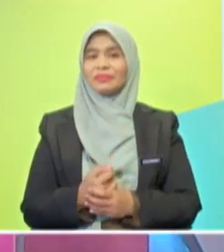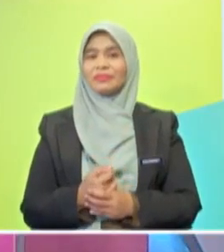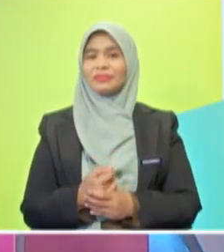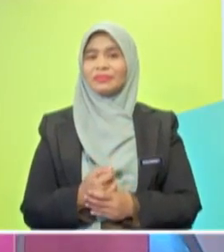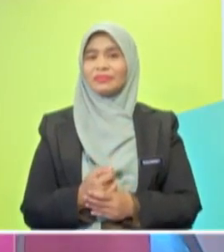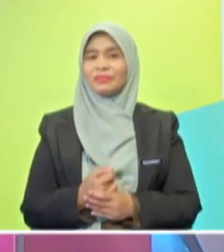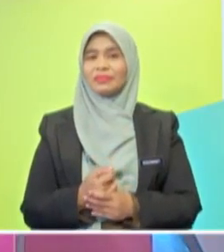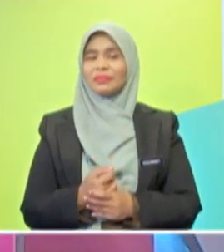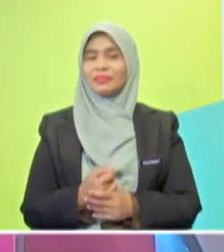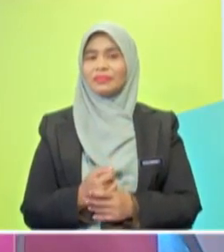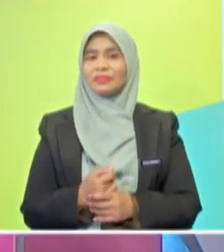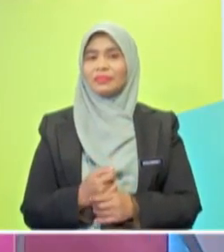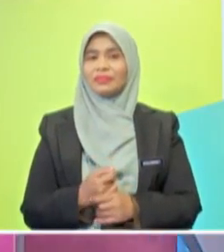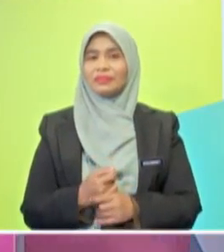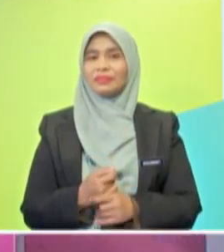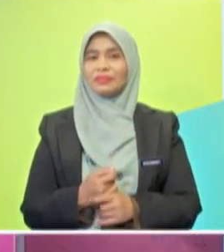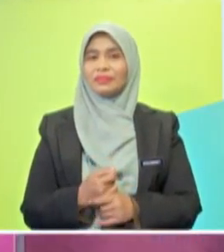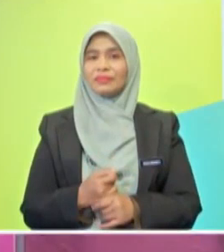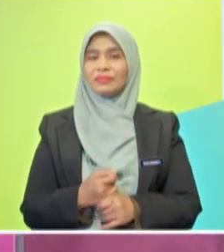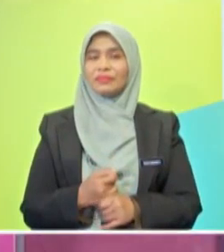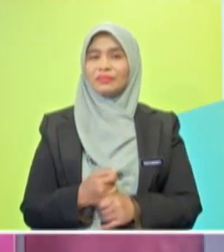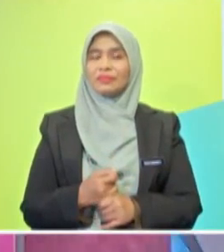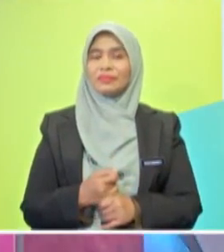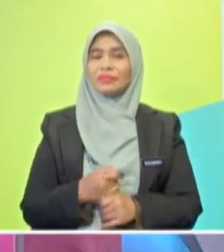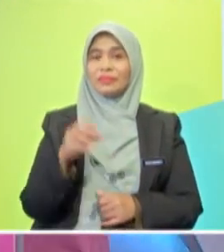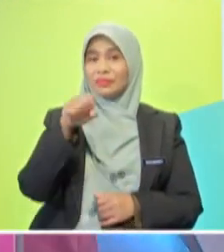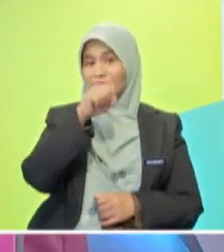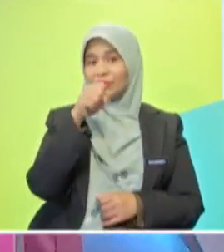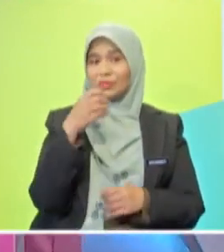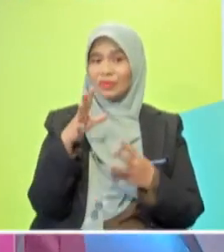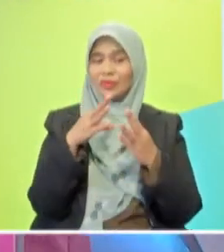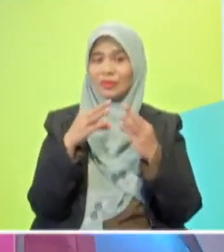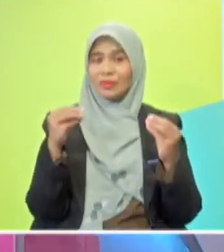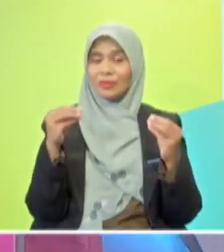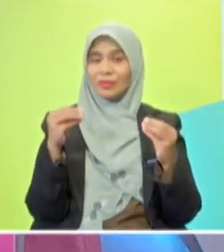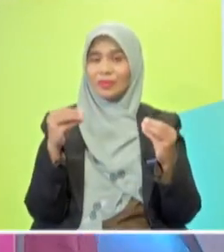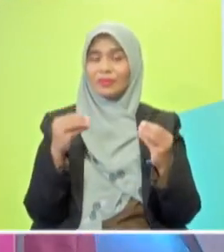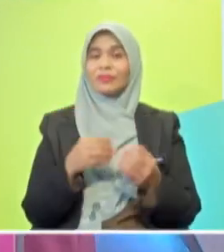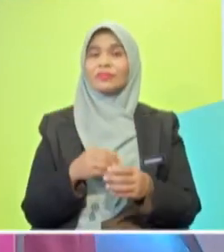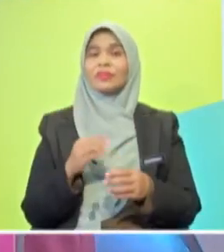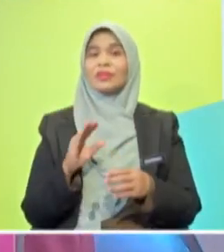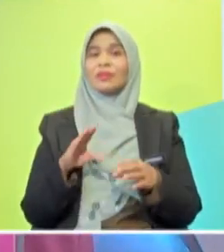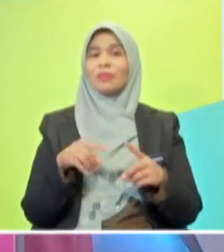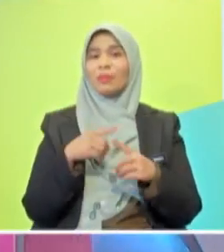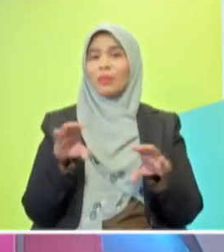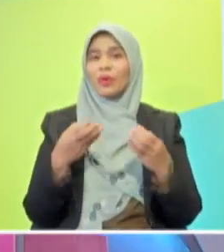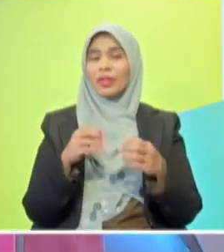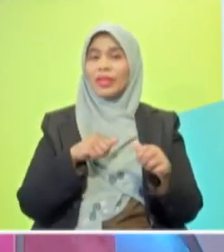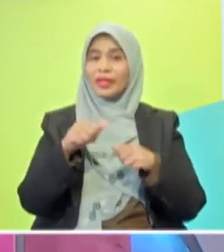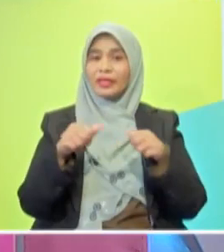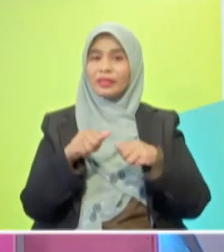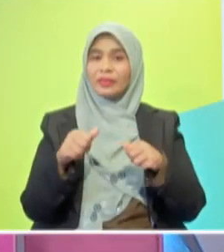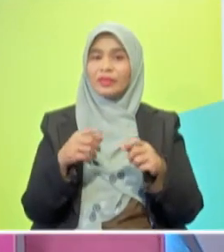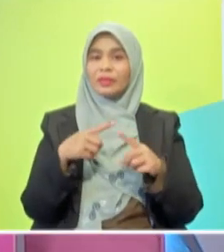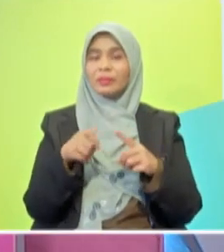Siapa paling tinggi? Okey. Okay. Baik, seterusnya. Okey, soalan dah tak ada, kita nak buat sedikit aktiviti. Okey, Ustazah nak tunjuk ni. Okey, bila